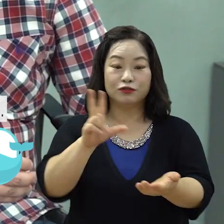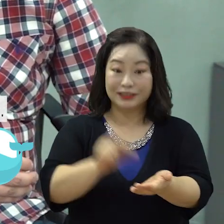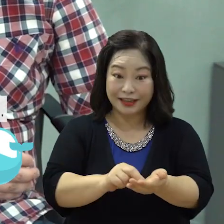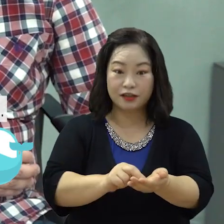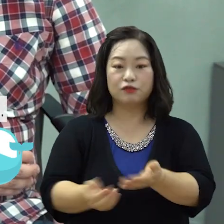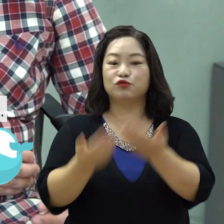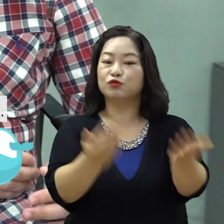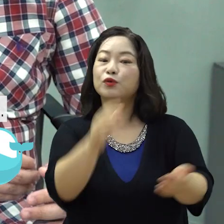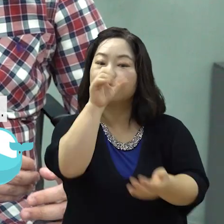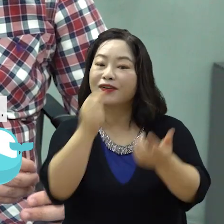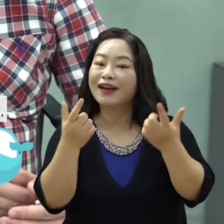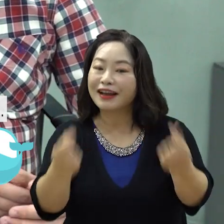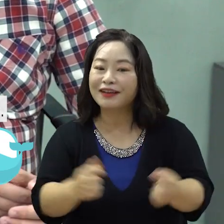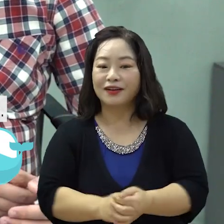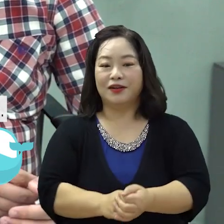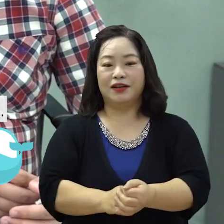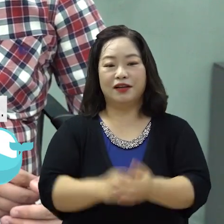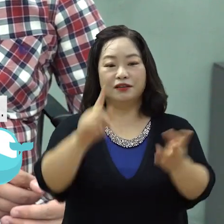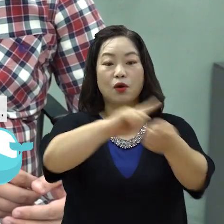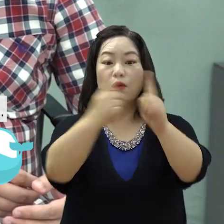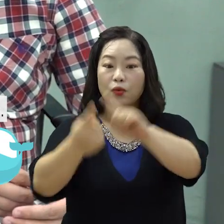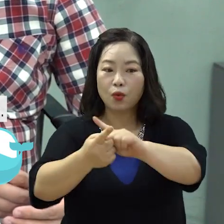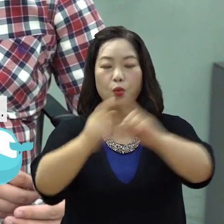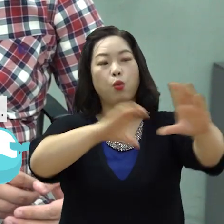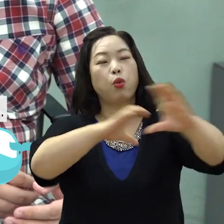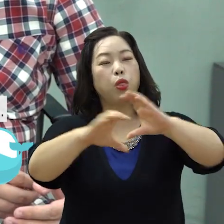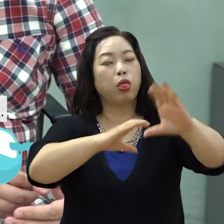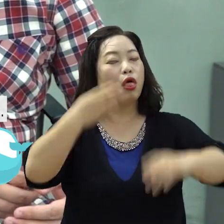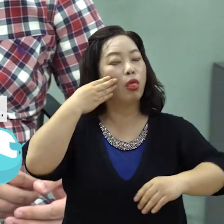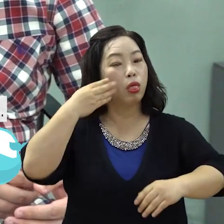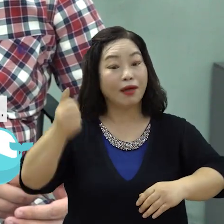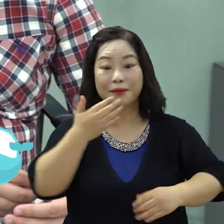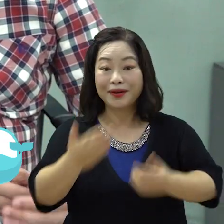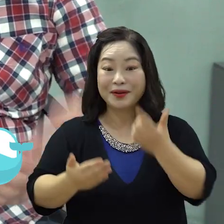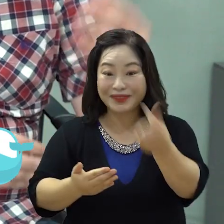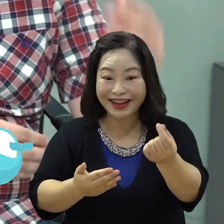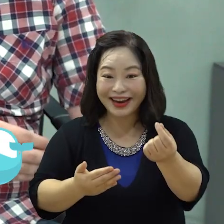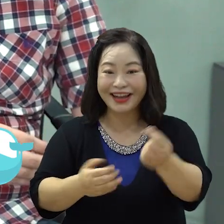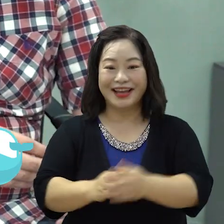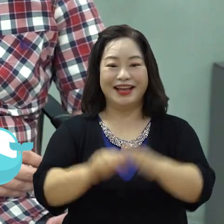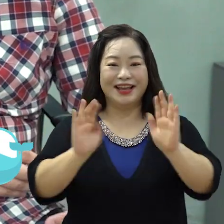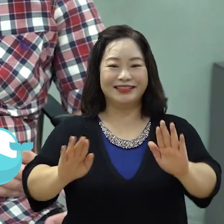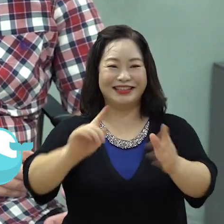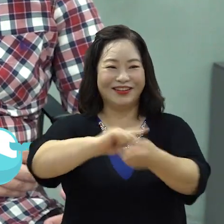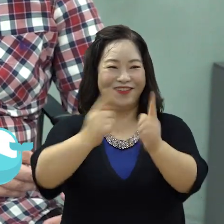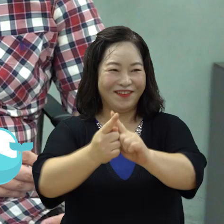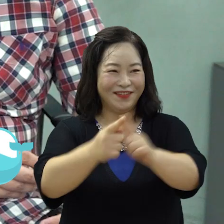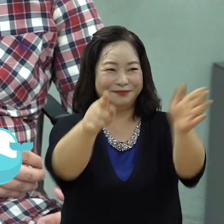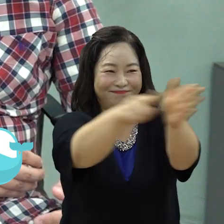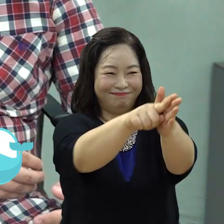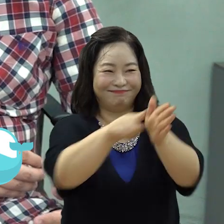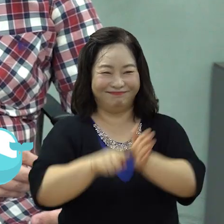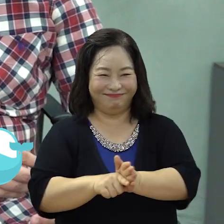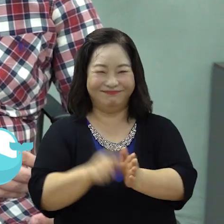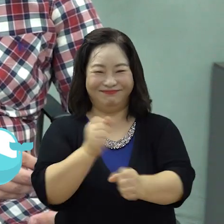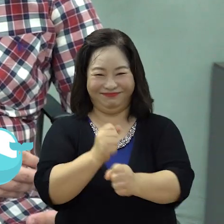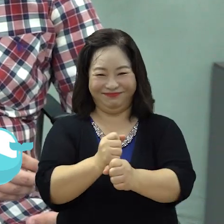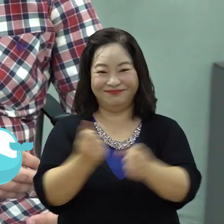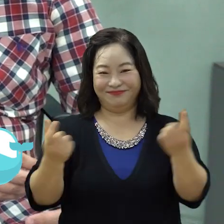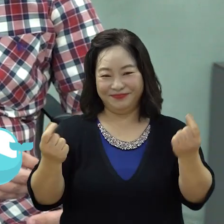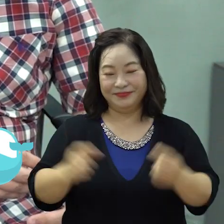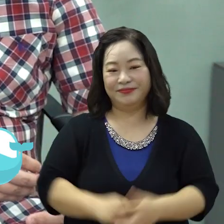좀 던져주는 것도 필요하고, 그래서 결국 어느 정도 소통이 이루어져서 뒷부분에서 어느 정도의 라포가 형성되는